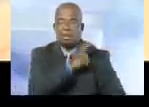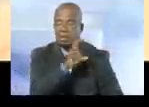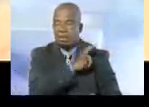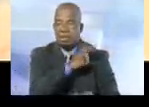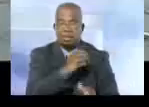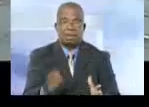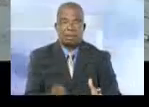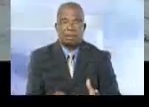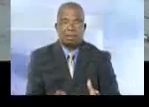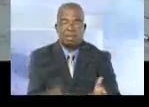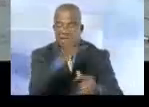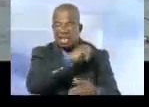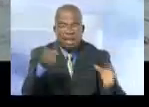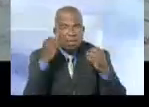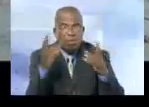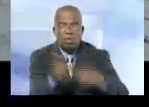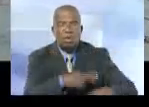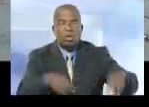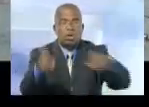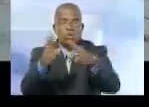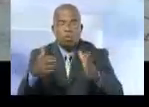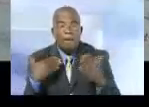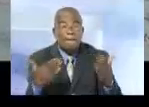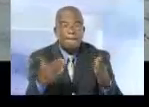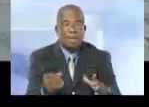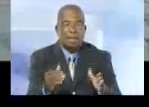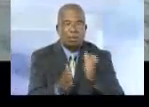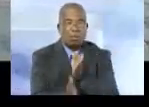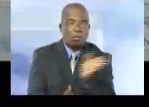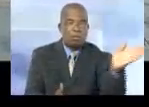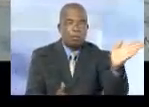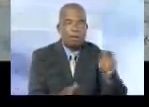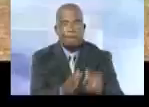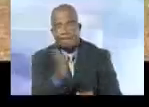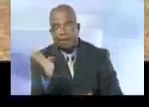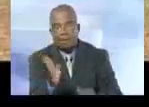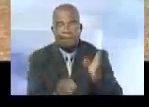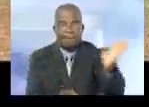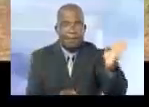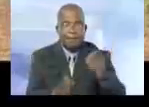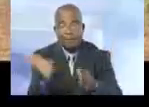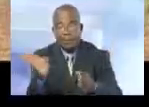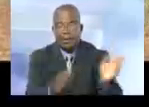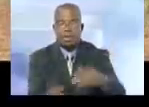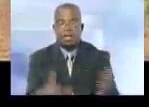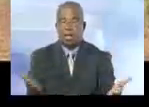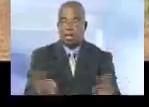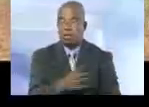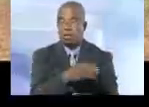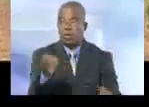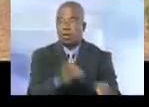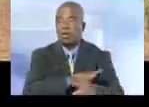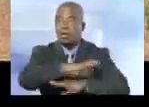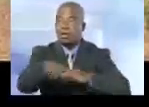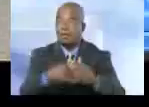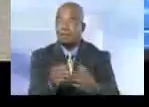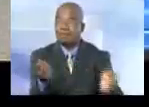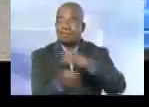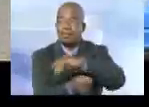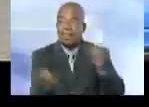d'emprunter la voie de déviation à gauche une fois qu'ils seront au carrefour de la voie C50, derrière l'université Félix-Houphouët-Boigny de Cocody.